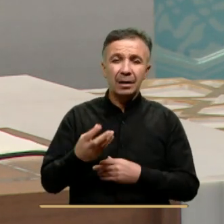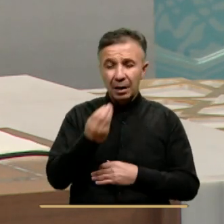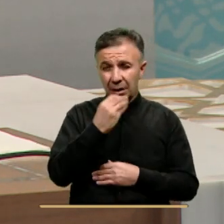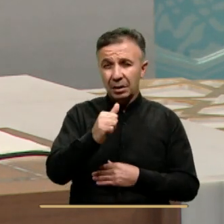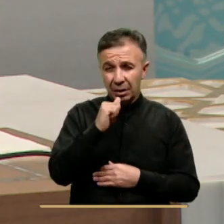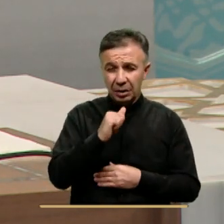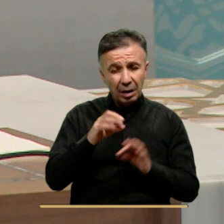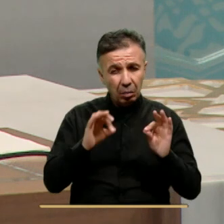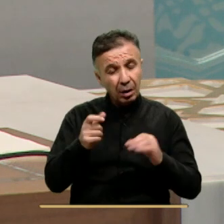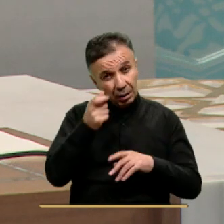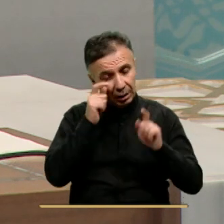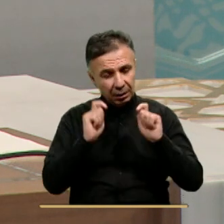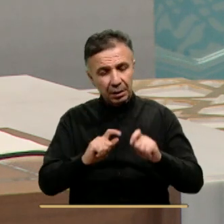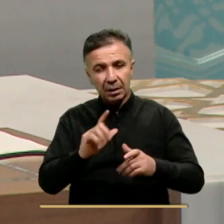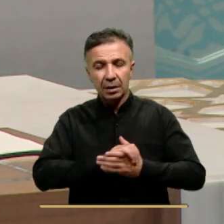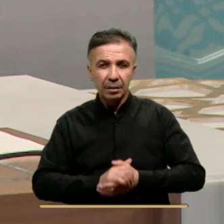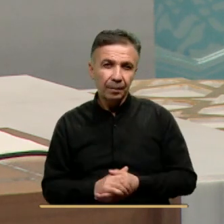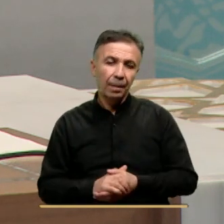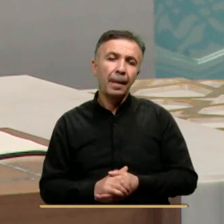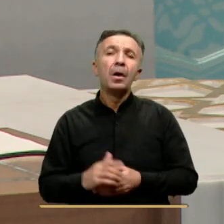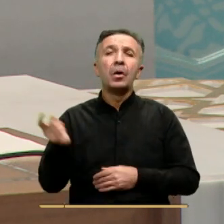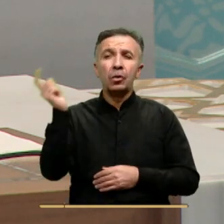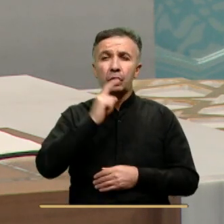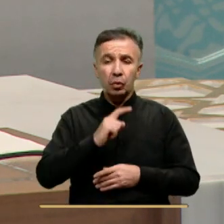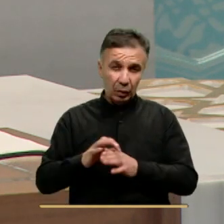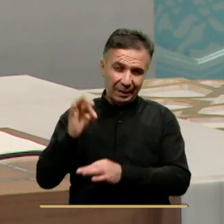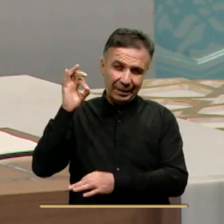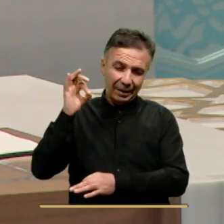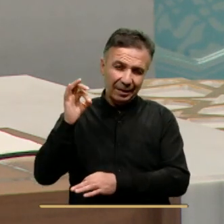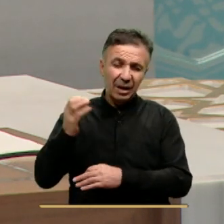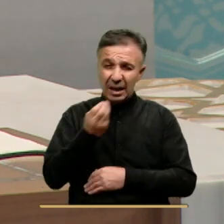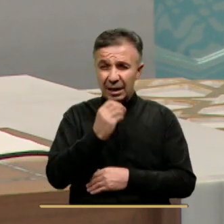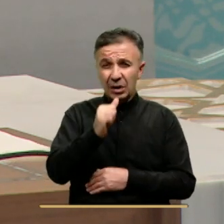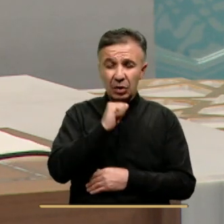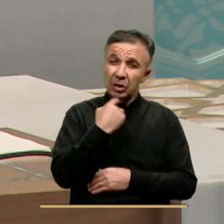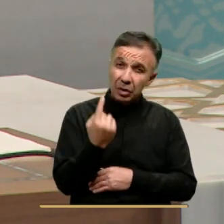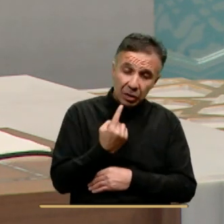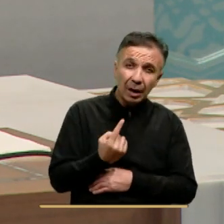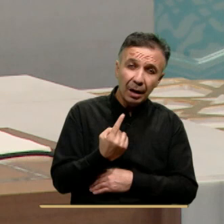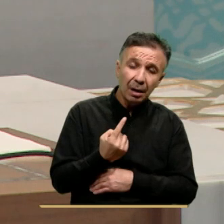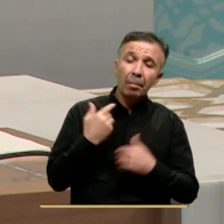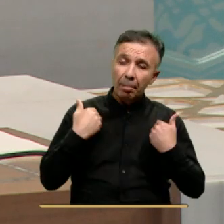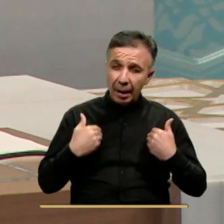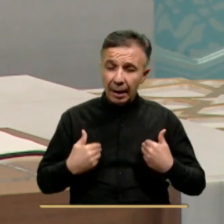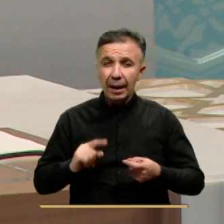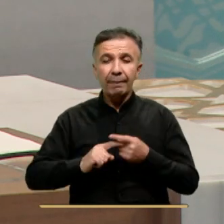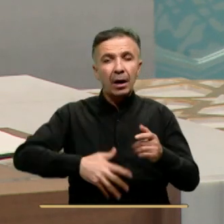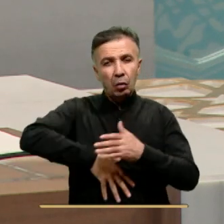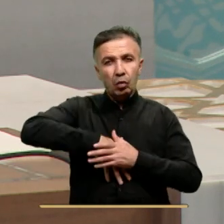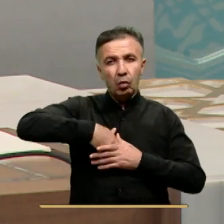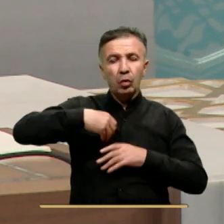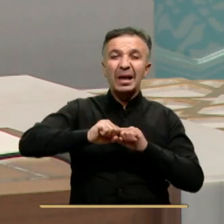içtiğine mutlaka dikkat etmesi gerekiyor çünkü insan yediği içtiği şeyler beden ve ruh sağlığını